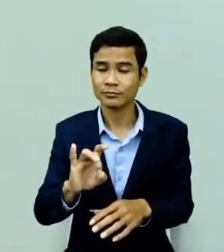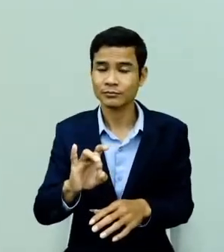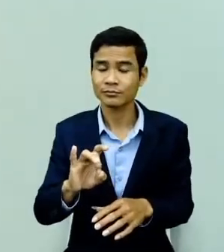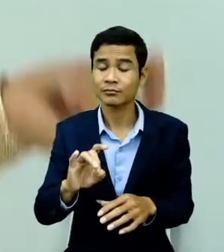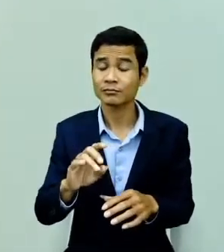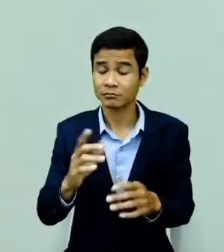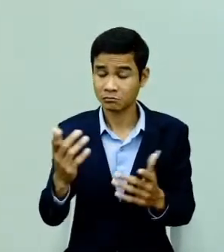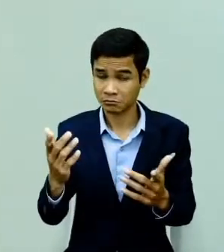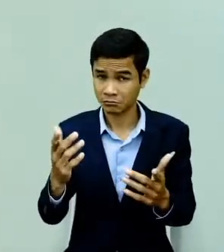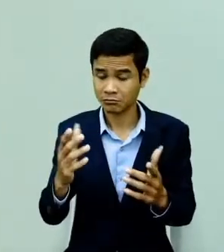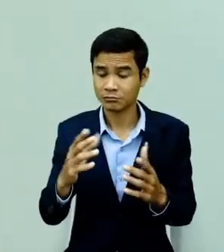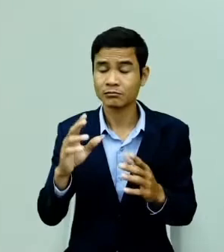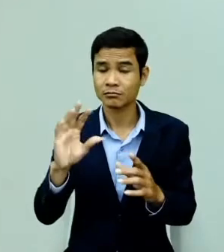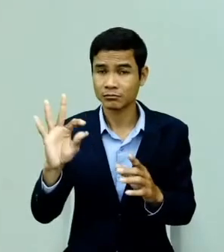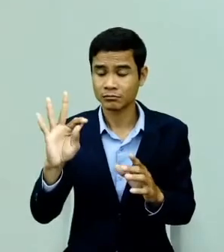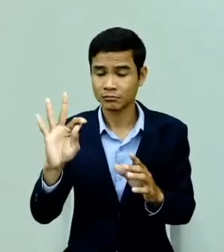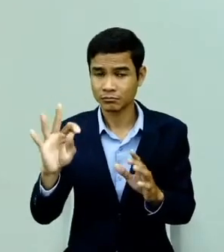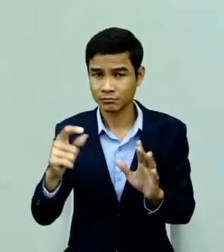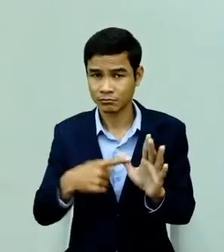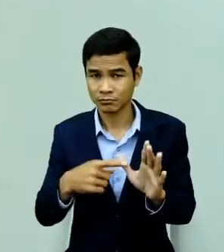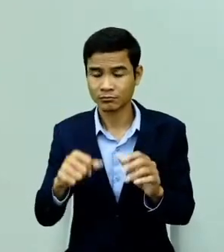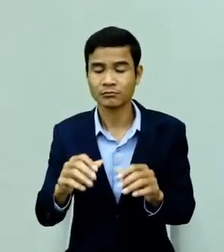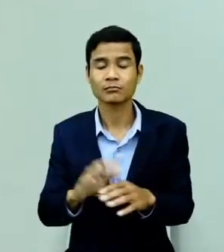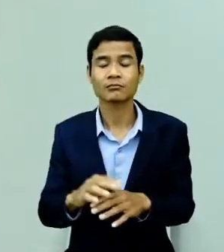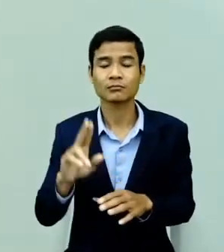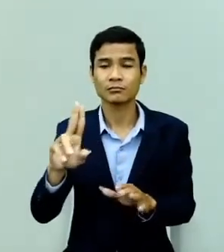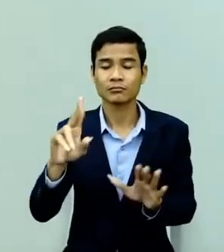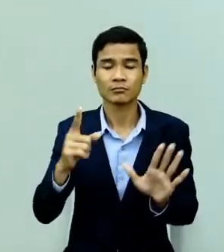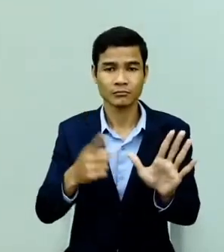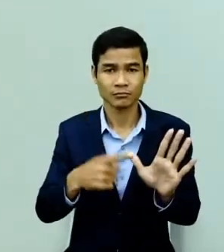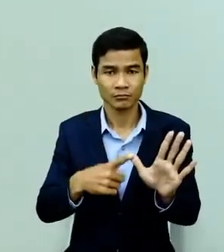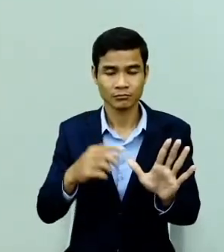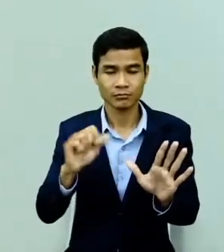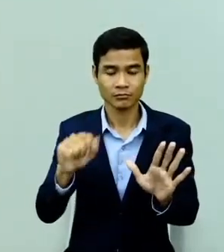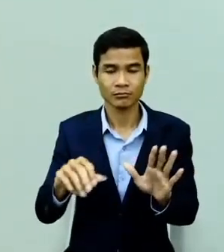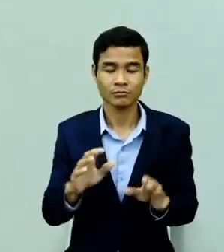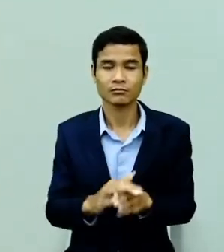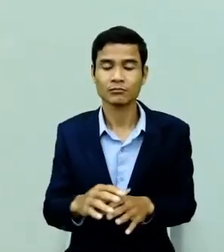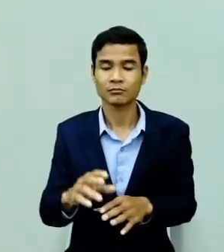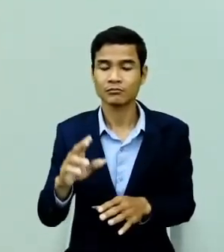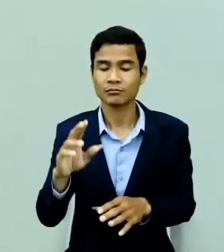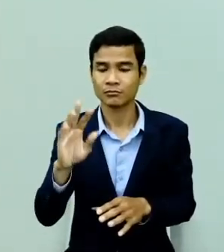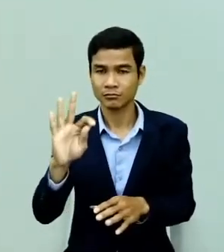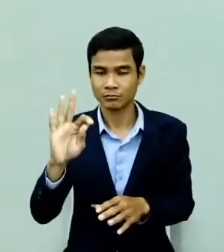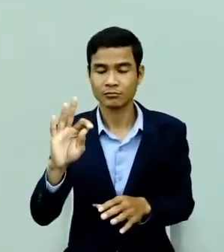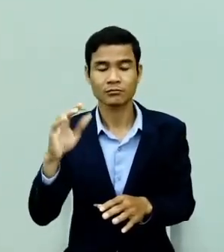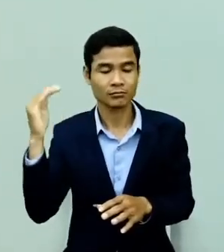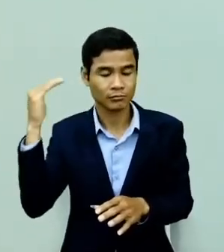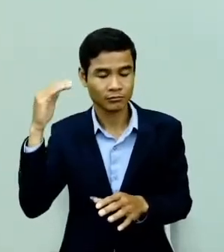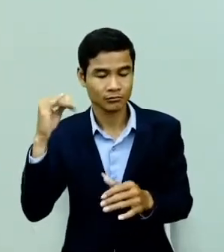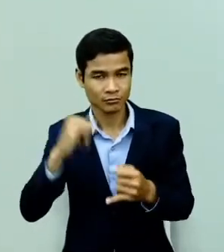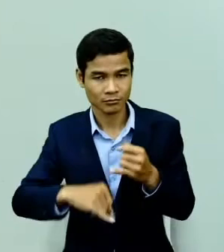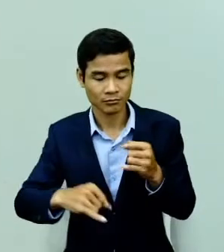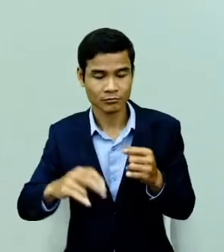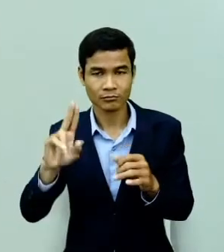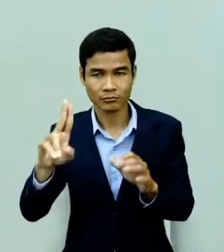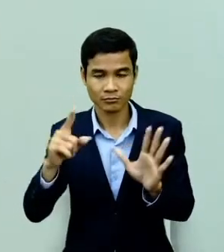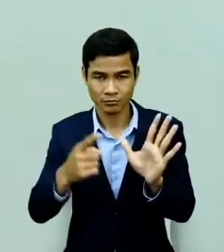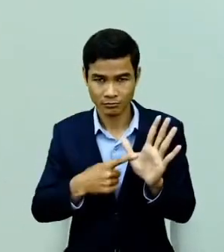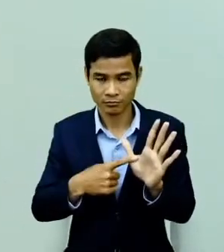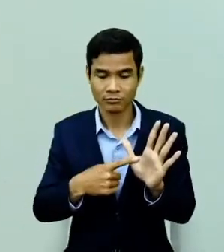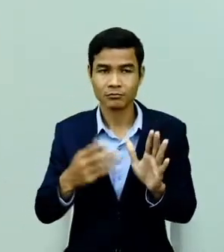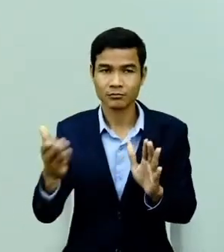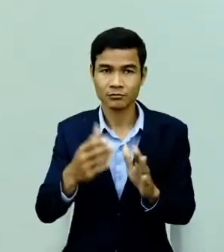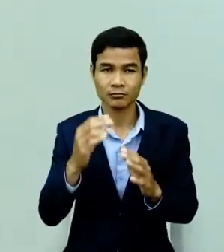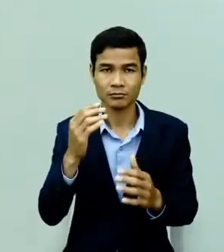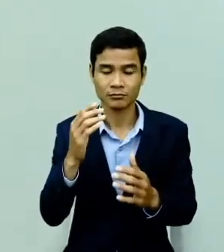ចាវិគឺមានសូចុងអ៊ីកូនស្ដាប់ដល់ទៀតណាវិមានសូចុងអ៊ីកូនចូលរួមបន្លឺសូជាមួយអ្នកគ្រូ